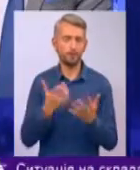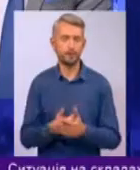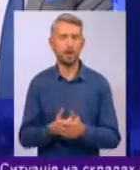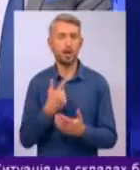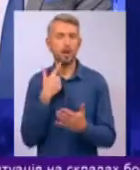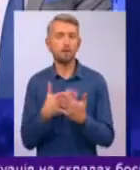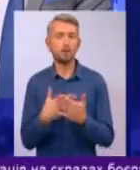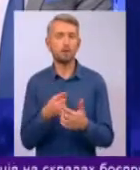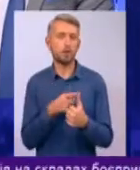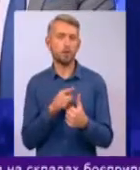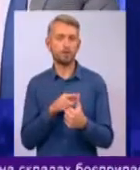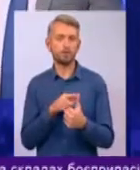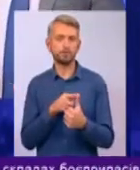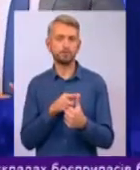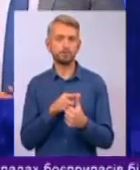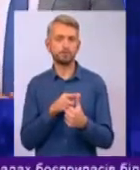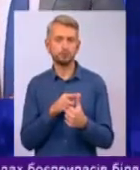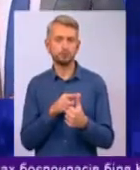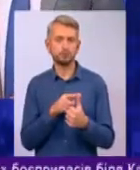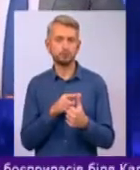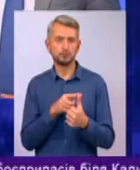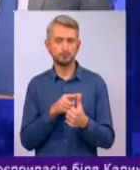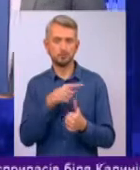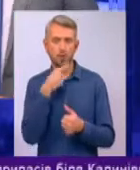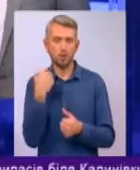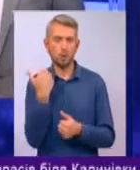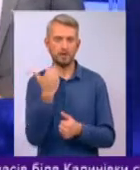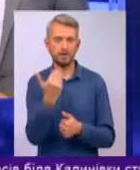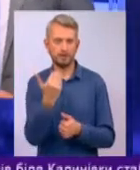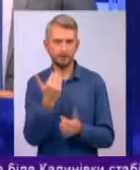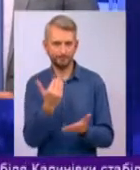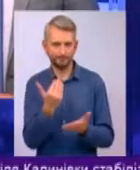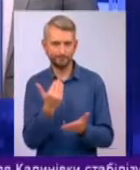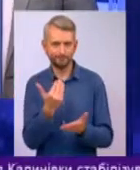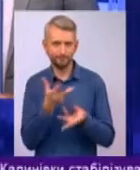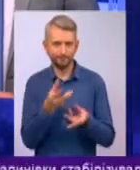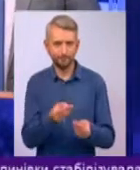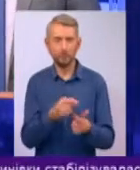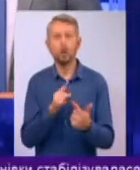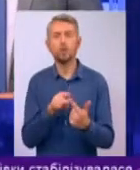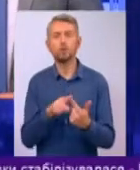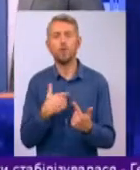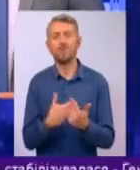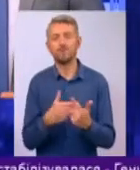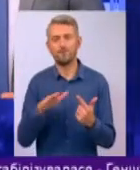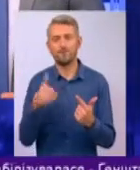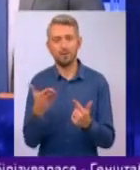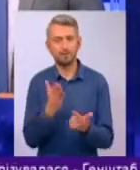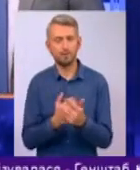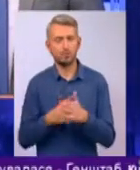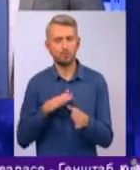версія номер один, якраз от російський слід. Друга версія, яка має повну